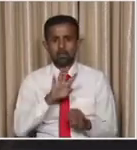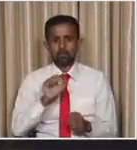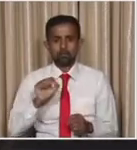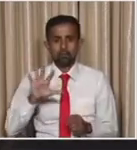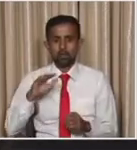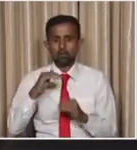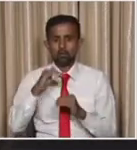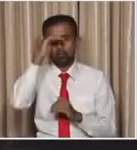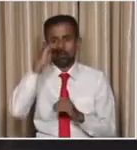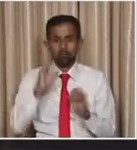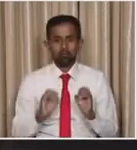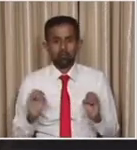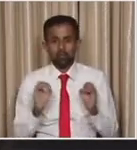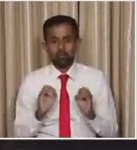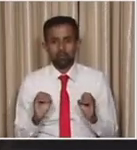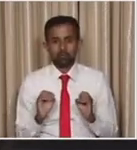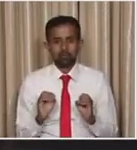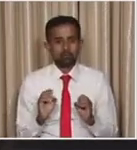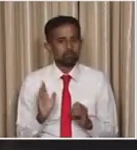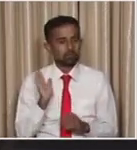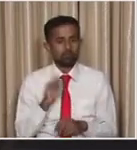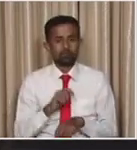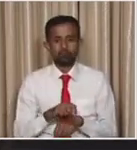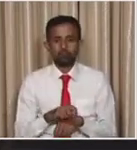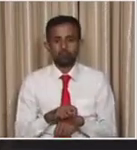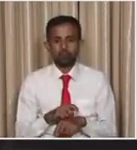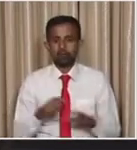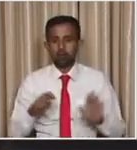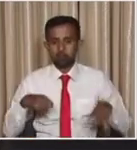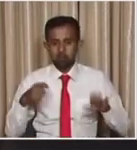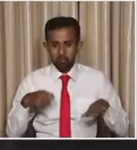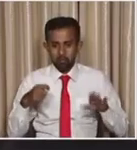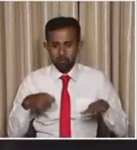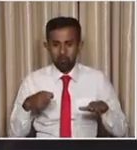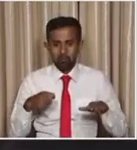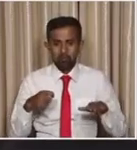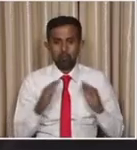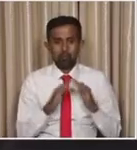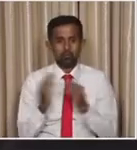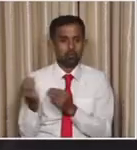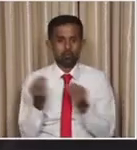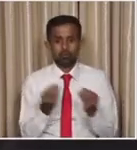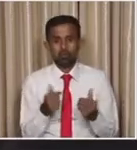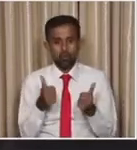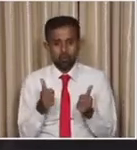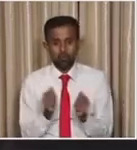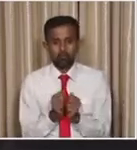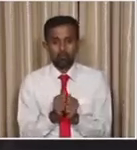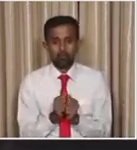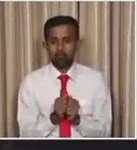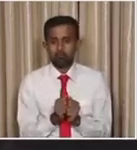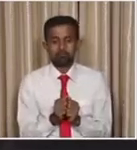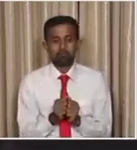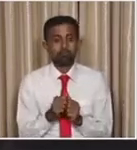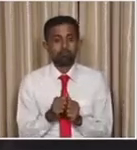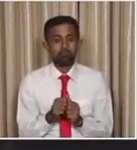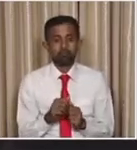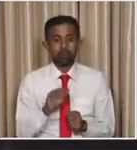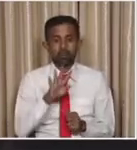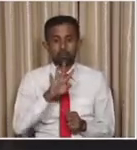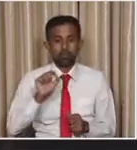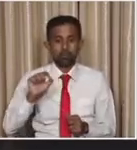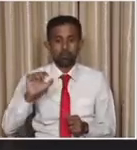උඩට ආවේ නැහැ. කිසිම වෙලාවක. එතුමා ඇඟලුම් කර්මාන්ත ශාලා ගෙනාවා. ඒක හොඳ වැඩක්. හැබැයි කවදාවත්